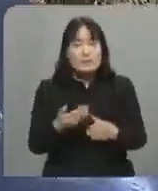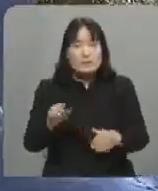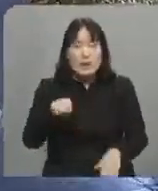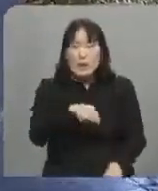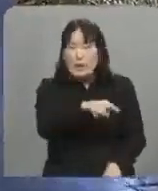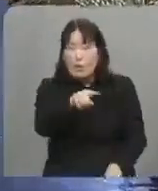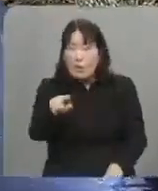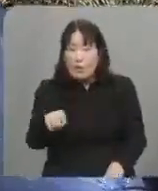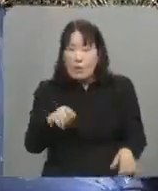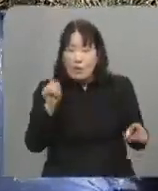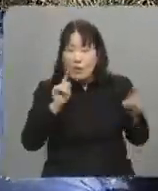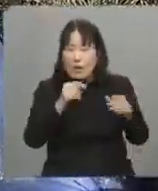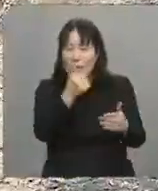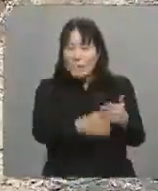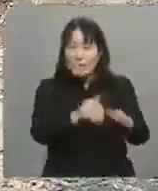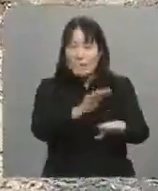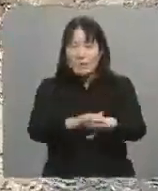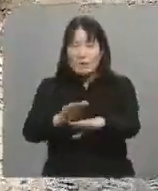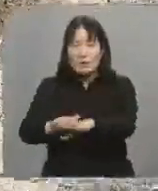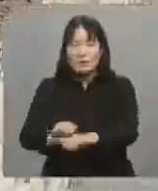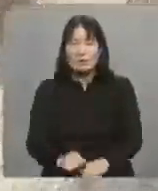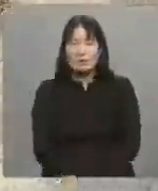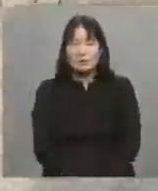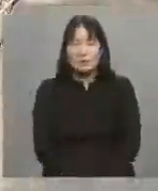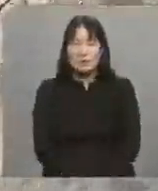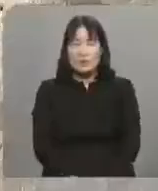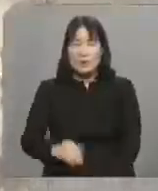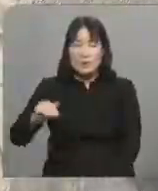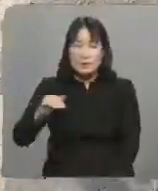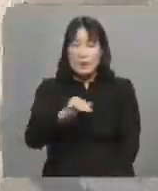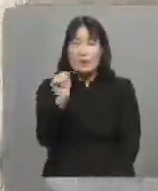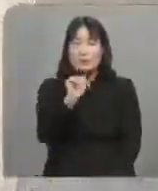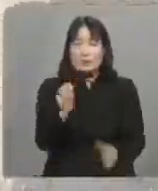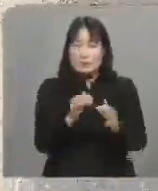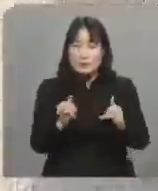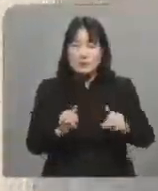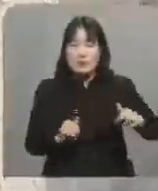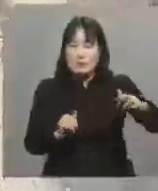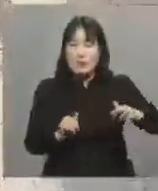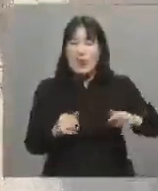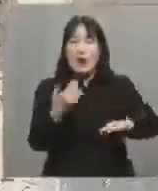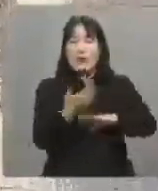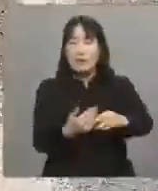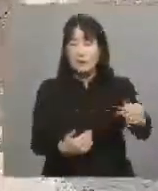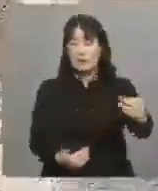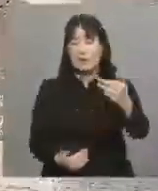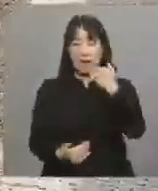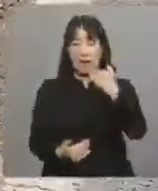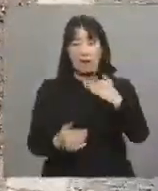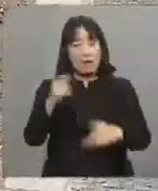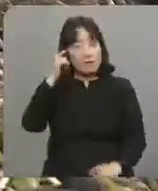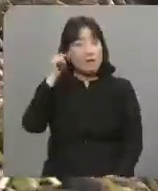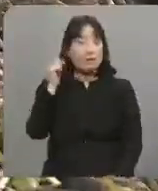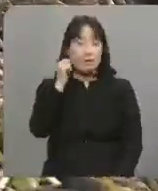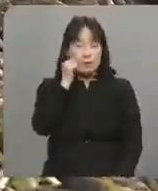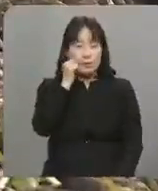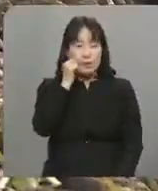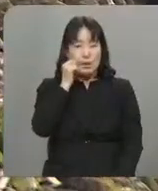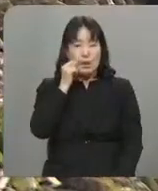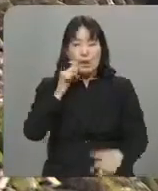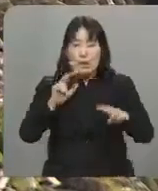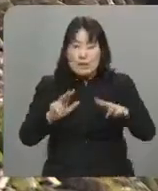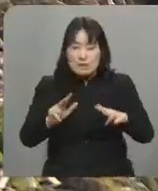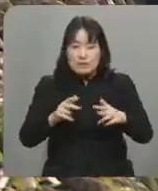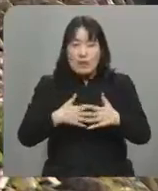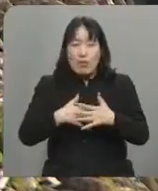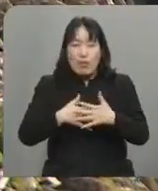것처럼 사고 흔적들이 여전히 남아있습니다. 승용차 운전자는 트랙터 역주행은 상상도 못했던 일이라며 아직도